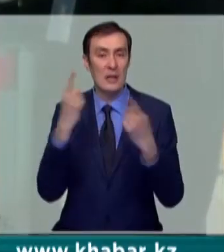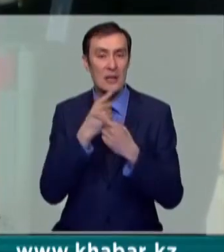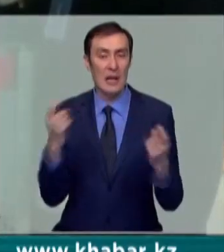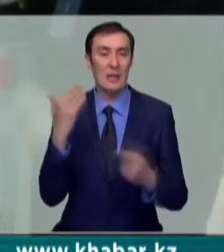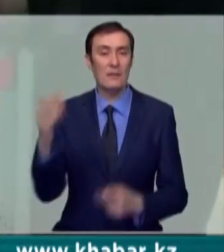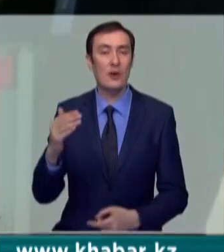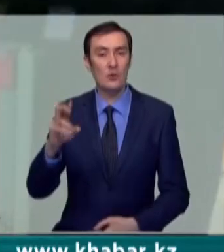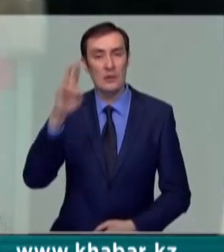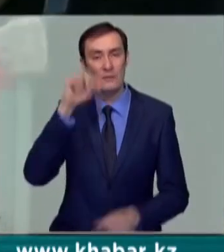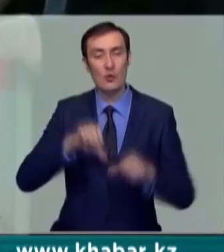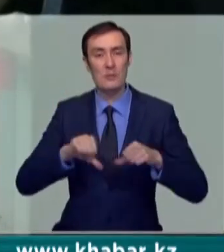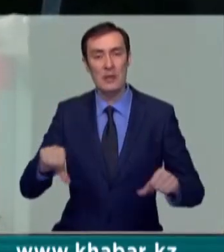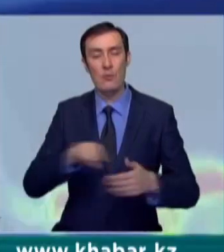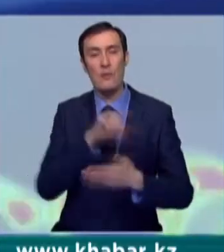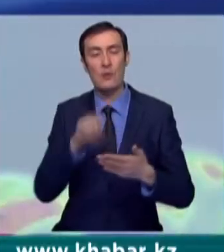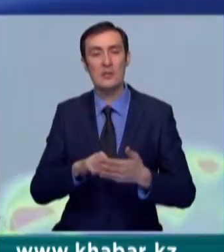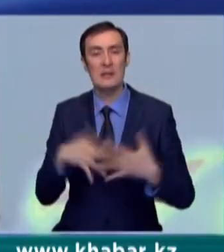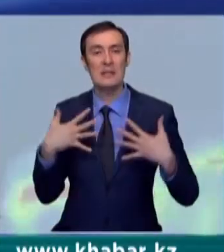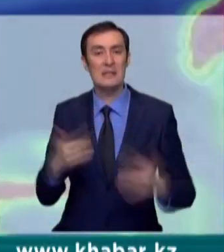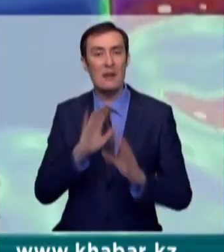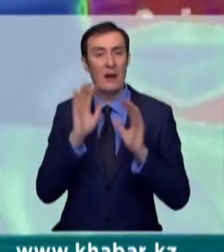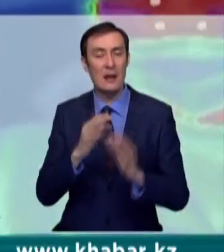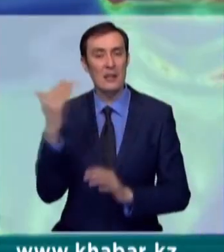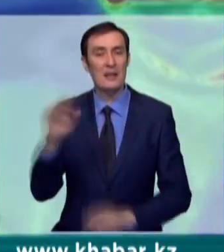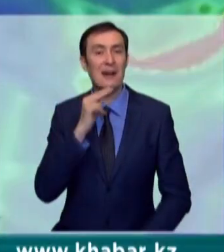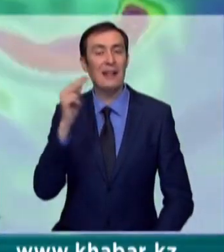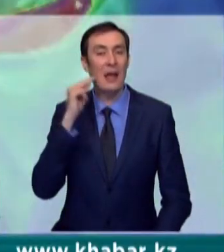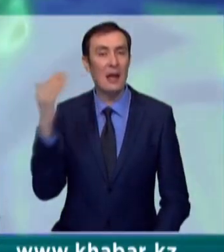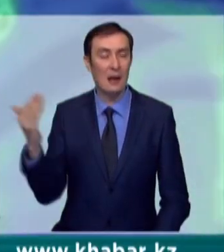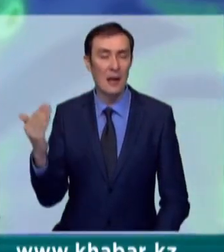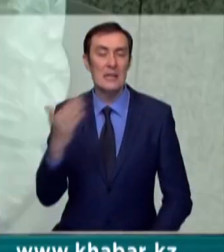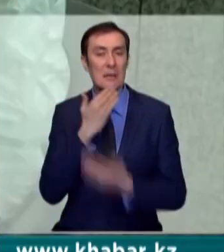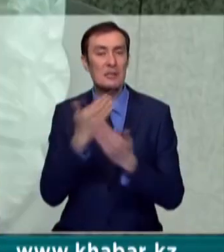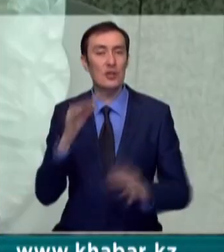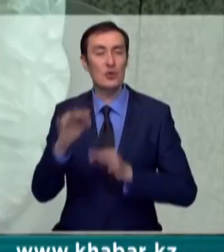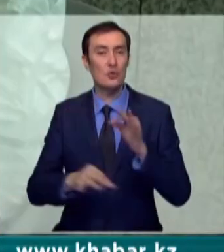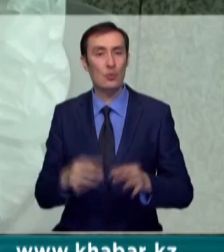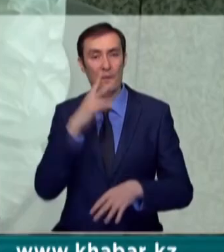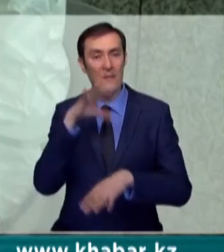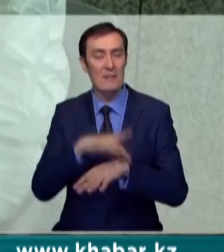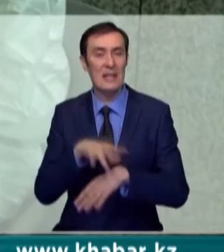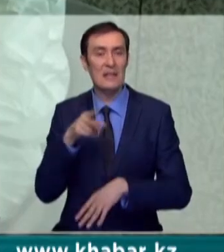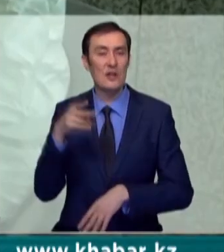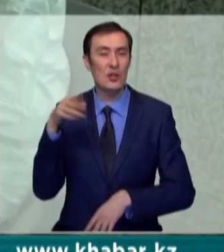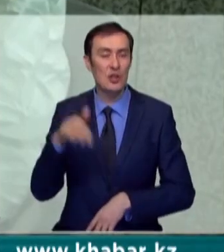данные сообщили в Государственном комитете по вопросам здравоохранения КНР. За последние сутки выявлено